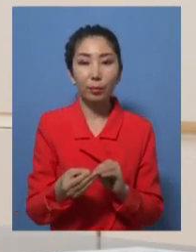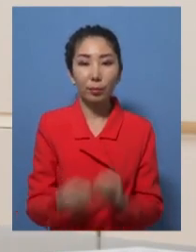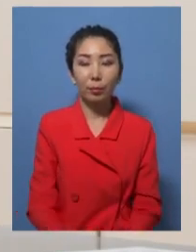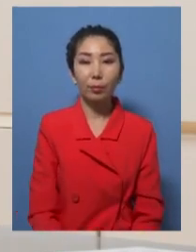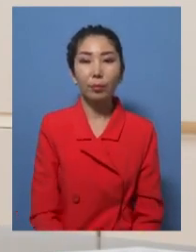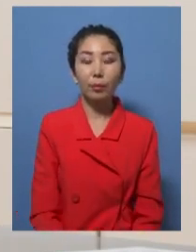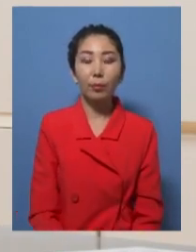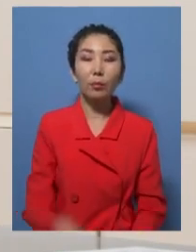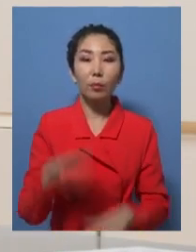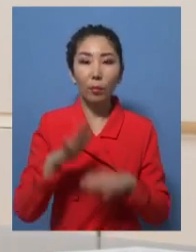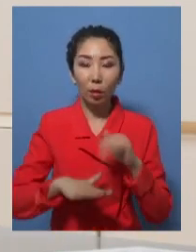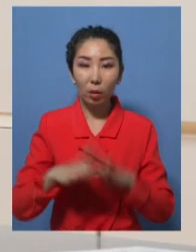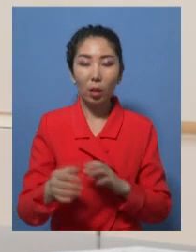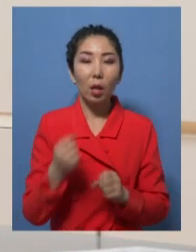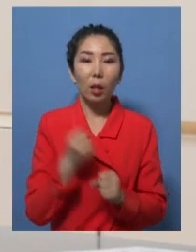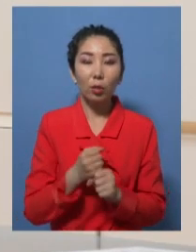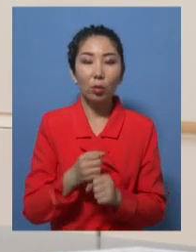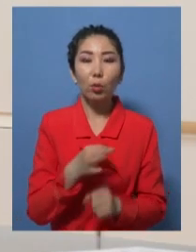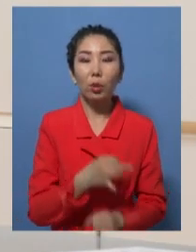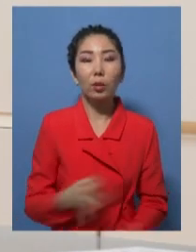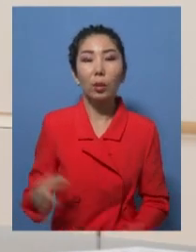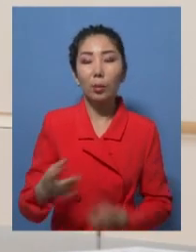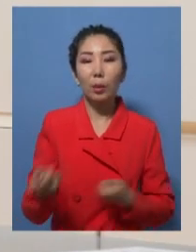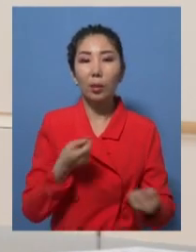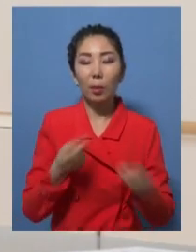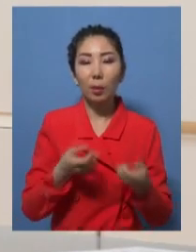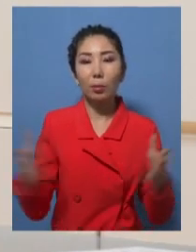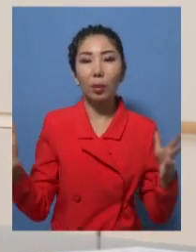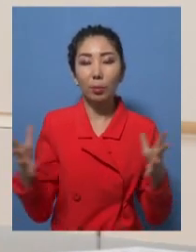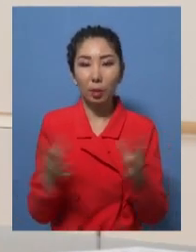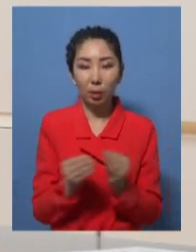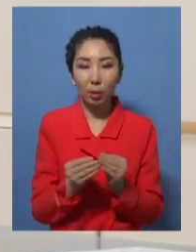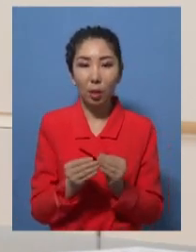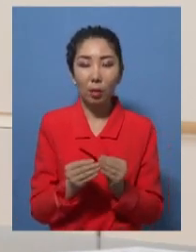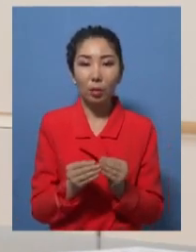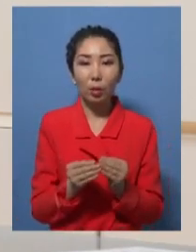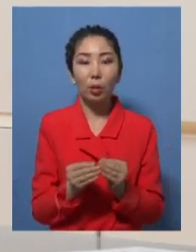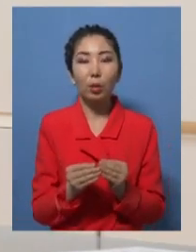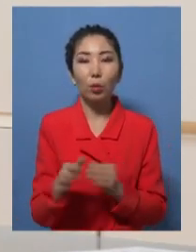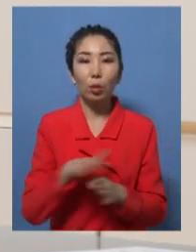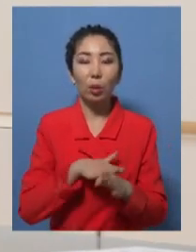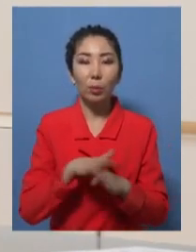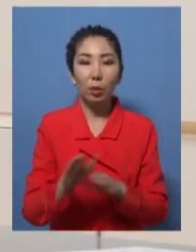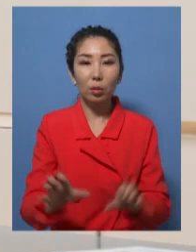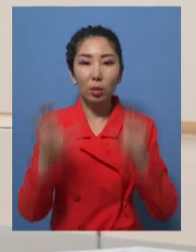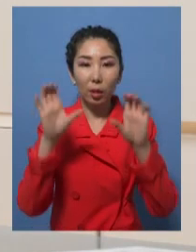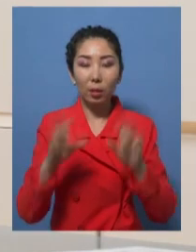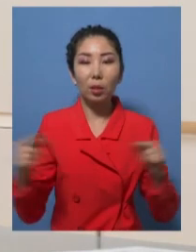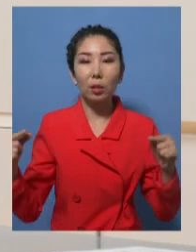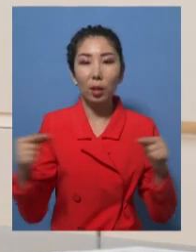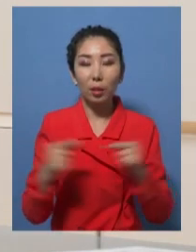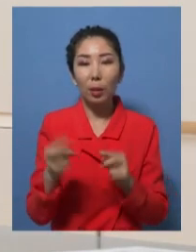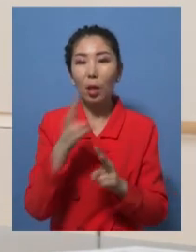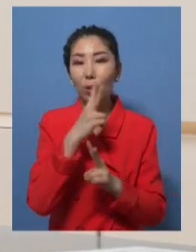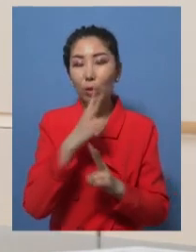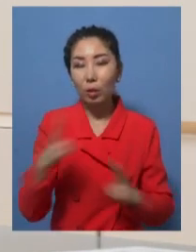Көп мамандармен жергілікті атқарушы органның облыстық басқармалармен бірігіп шешіп отырып, біз яғни осы заңсыз екенін дәлелдеп көрсетіп